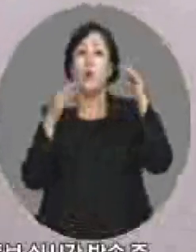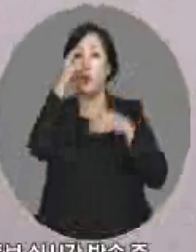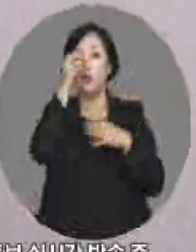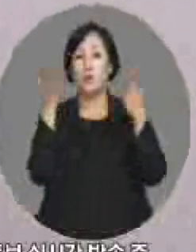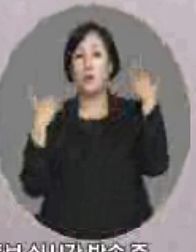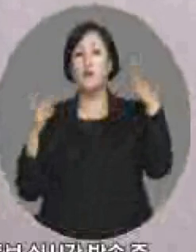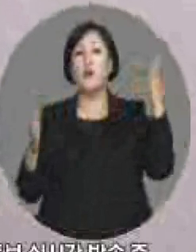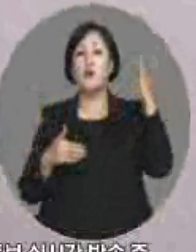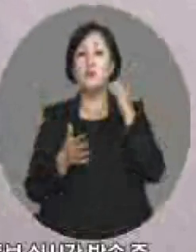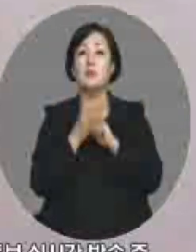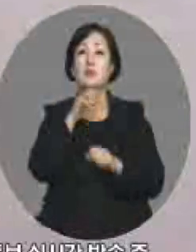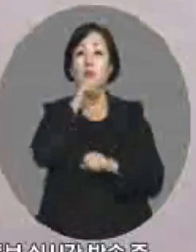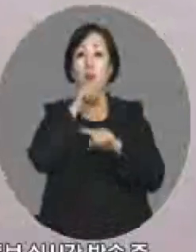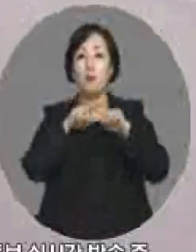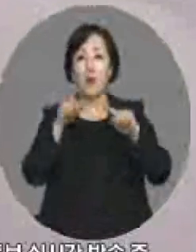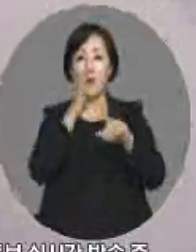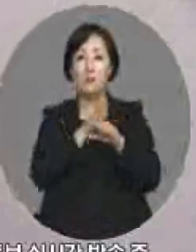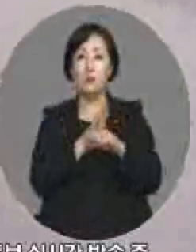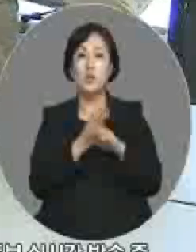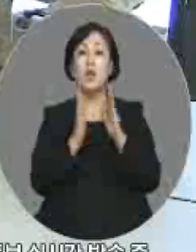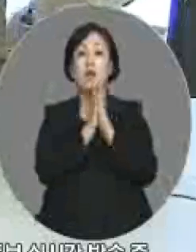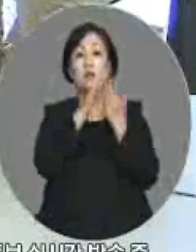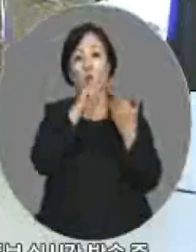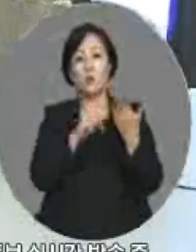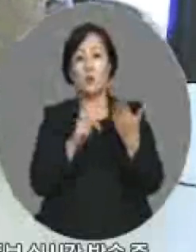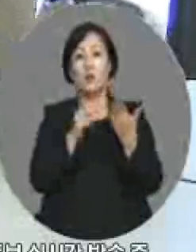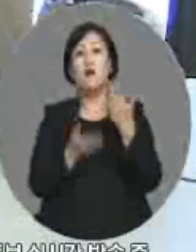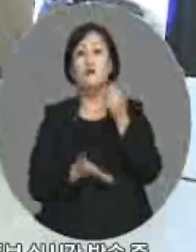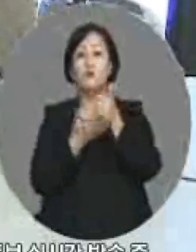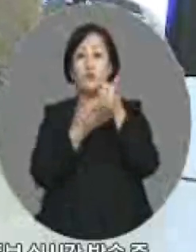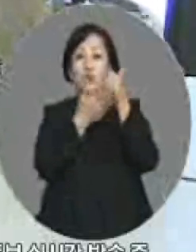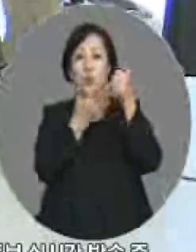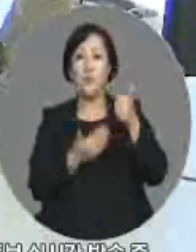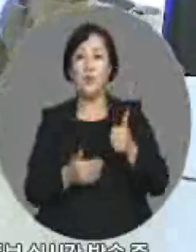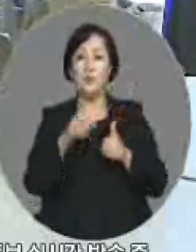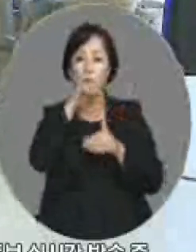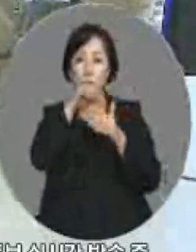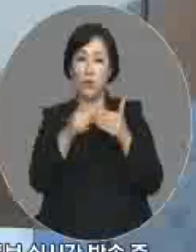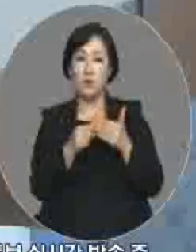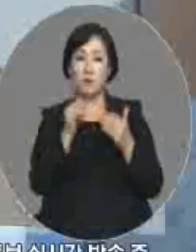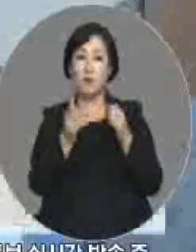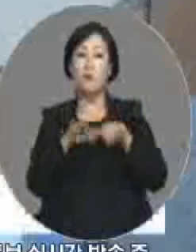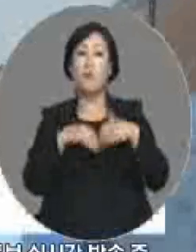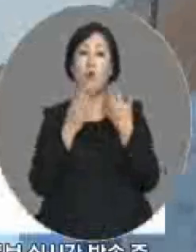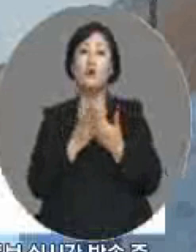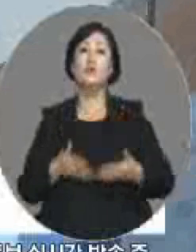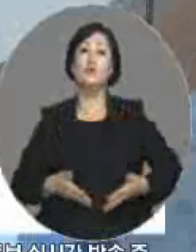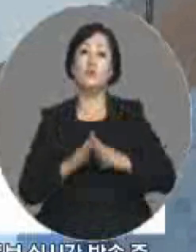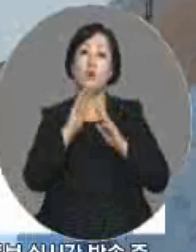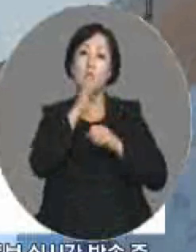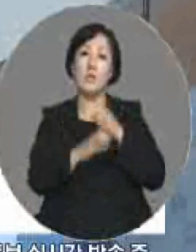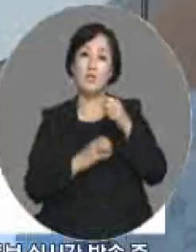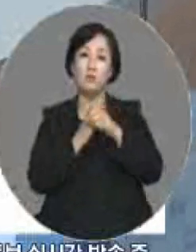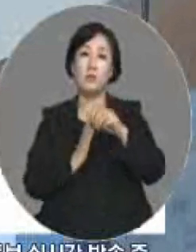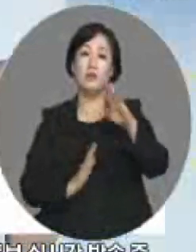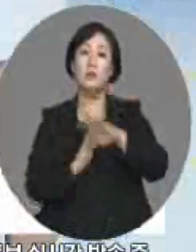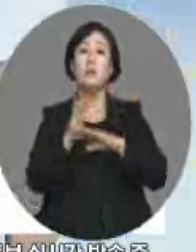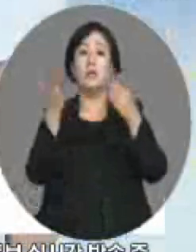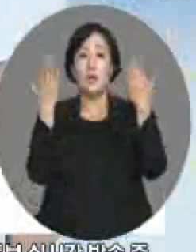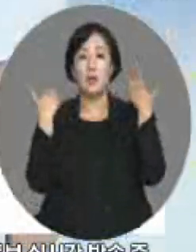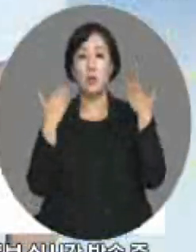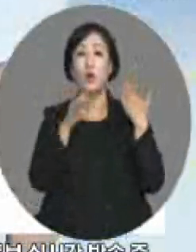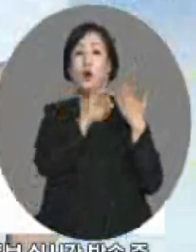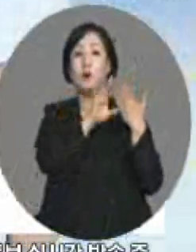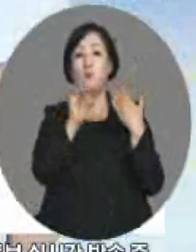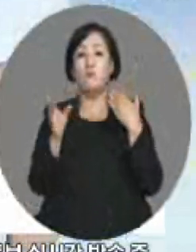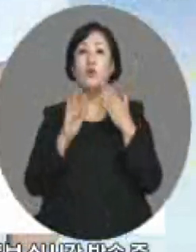선택 교과와 도서를 추천하는 프로그램도 있습니다. 모두 준공된 지 40년이 넘은 학교 건물을 미래형 교수